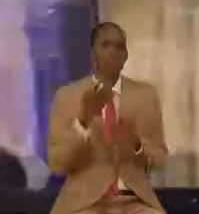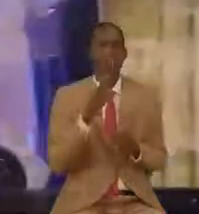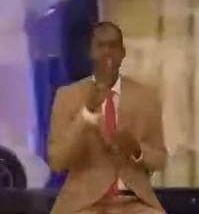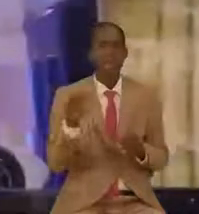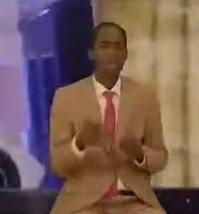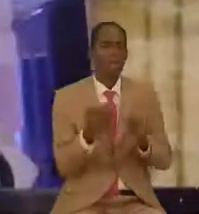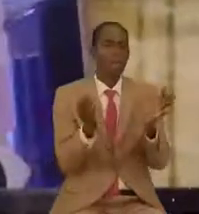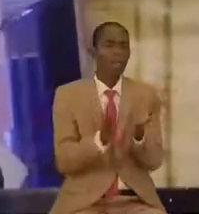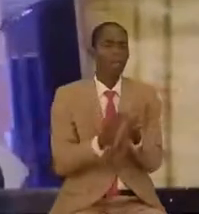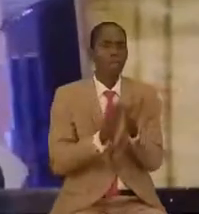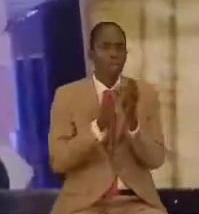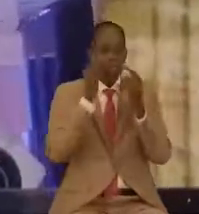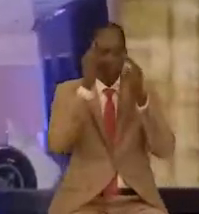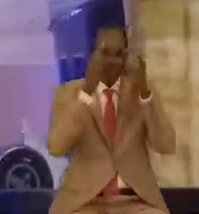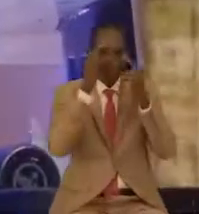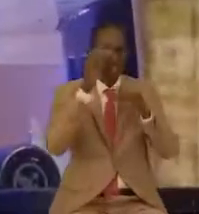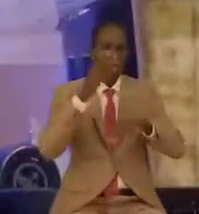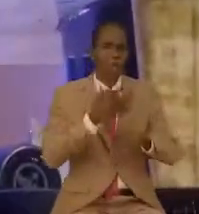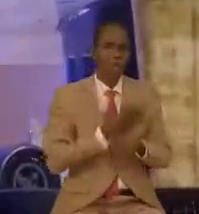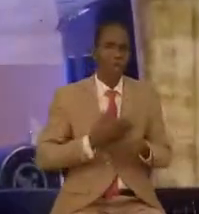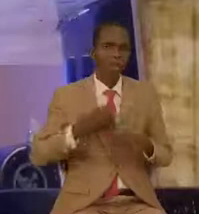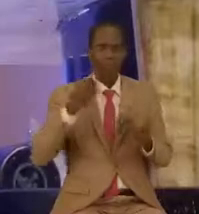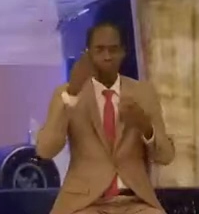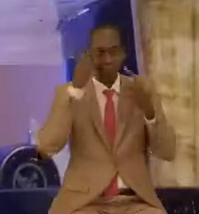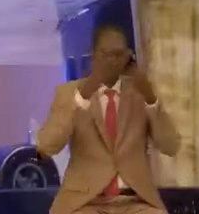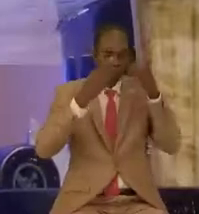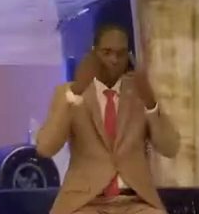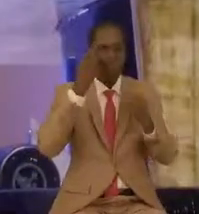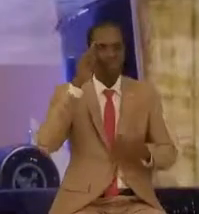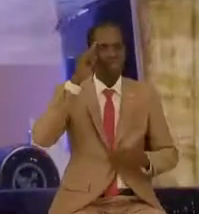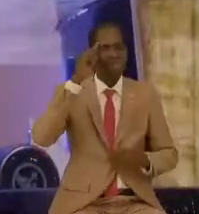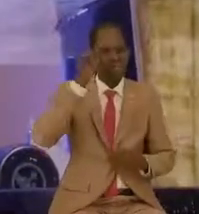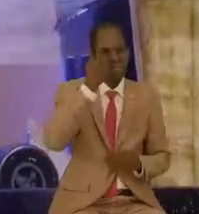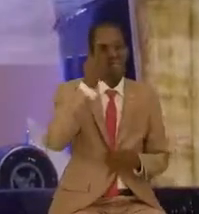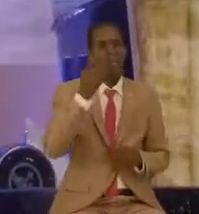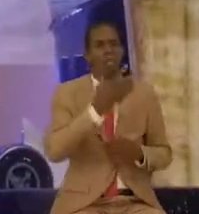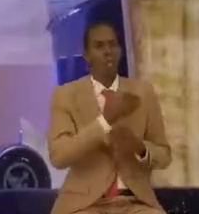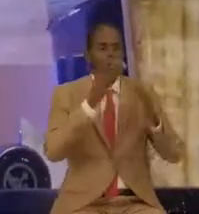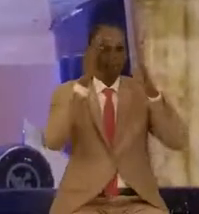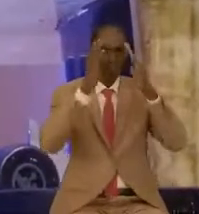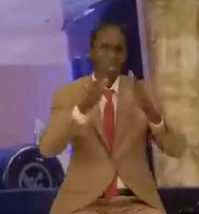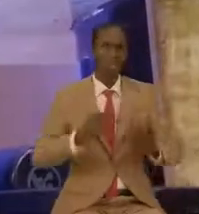de louange soit l'objet de vos pensées.